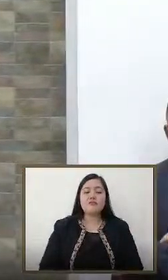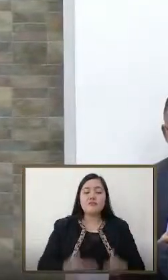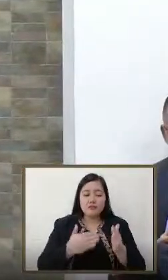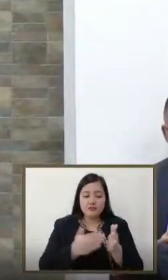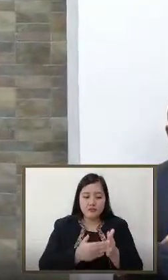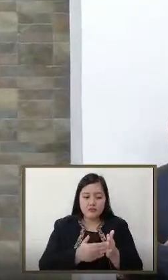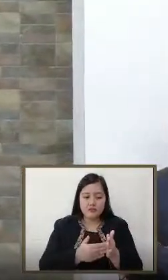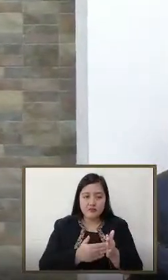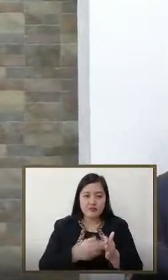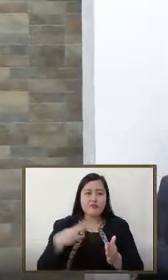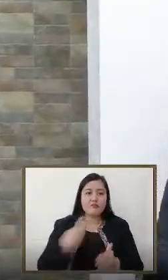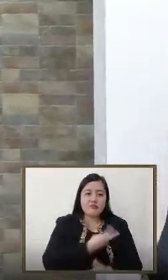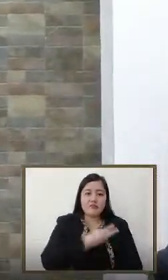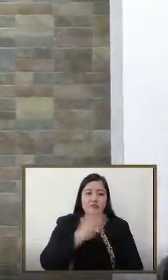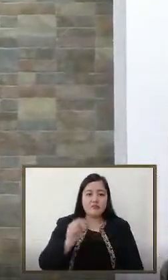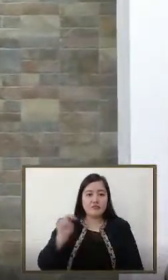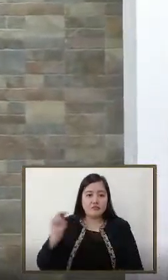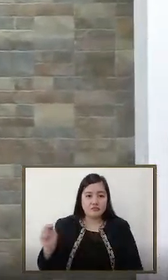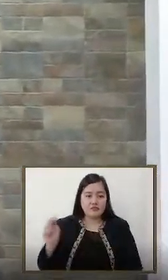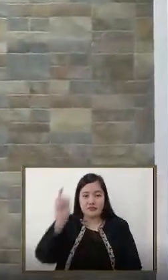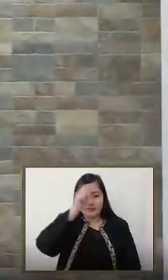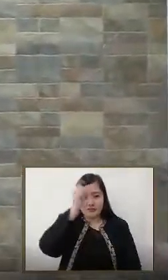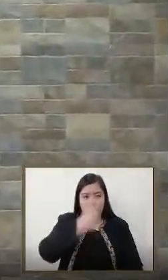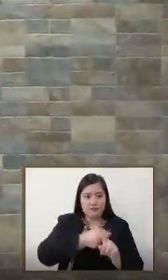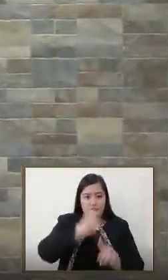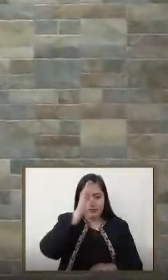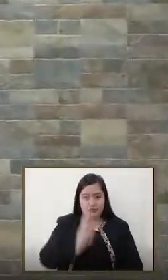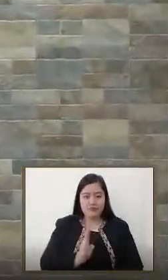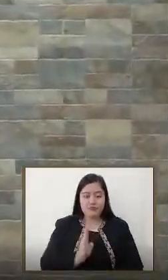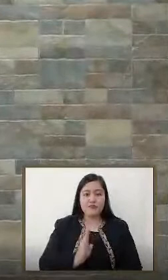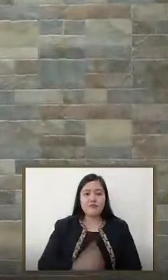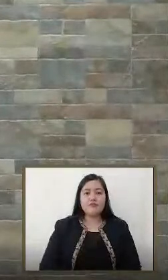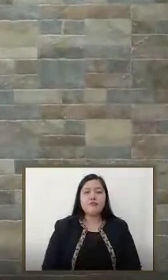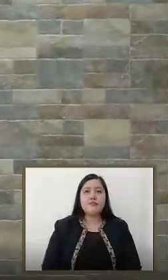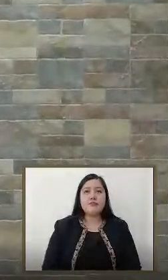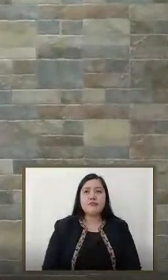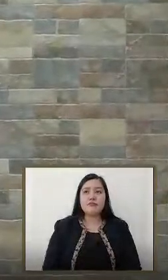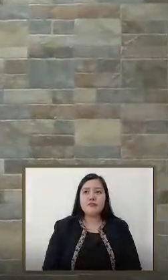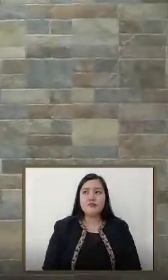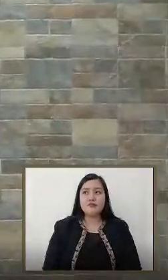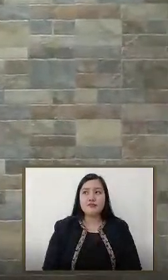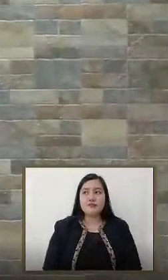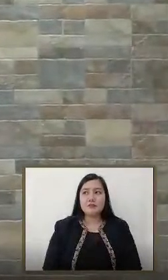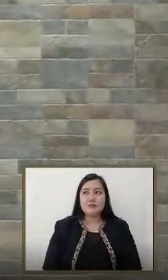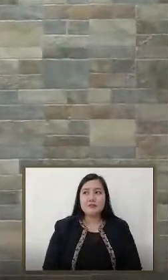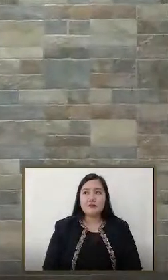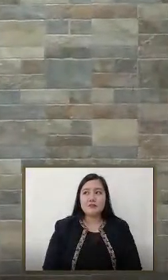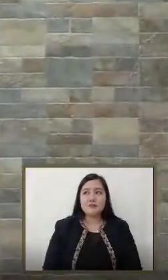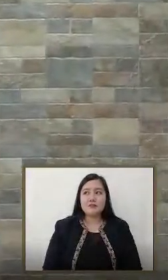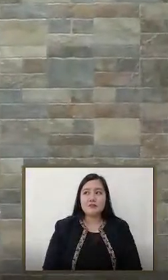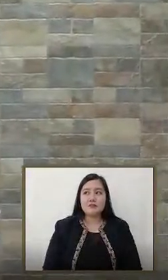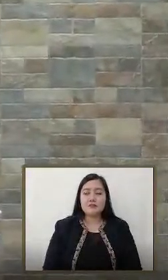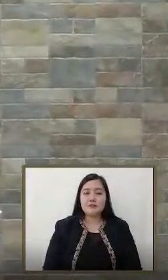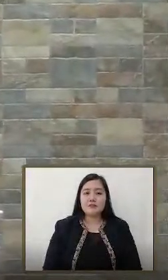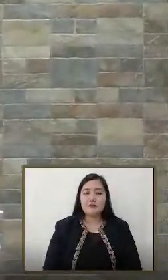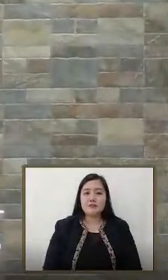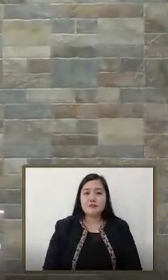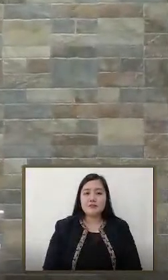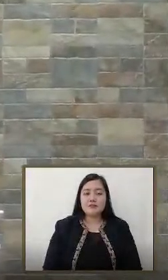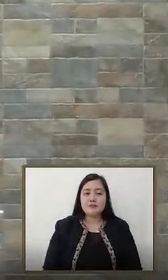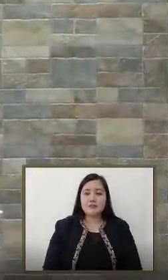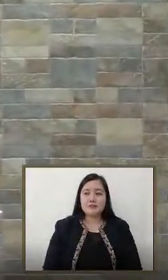we need wisdom from God. Alam mo, pag mayroon tayo niyan, whatever